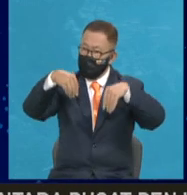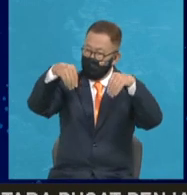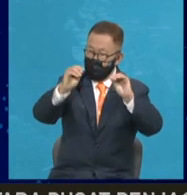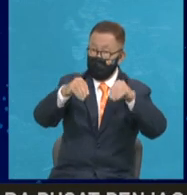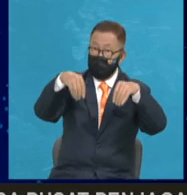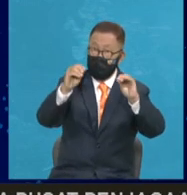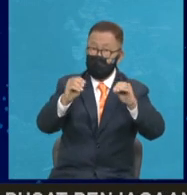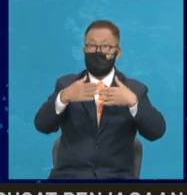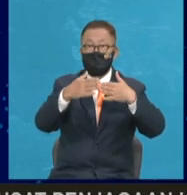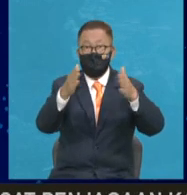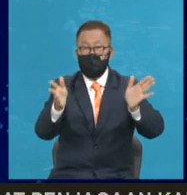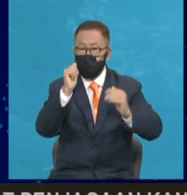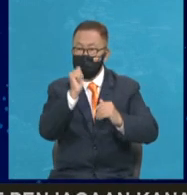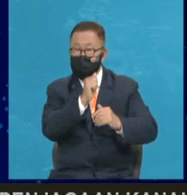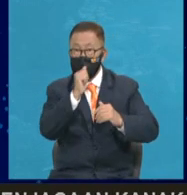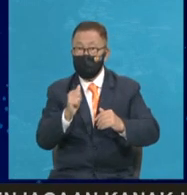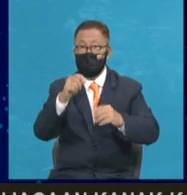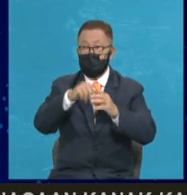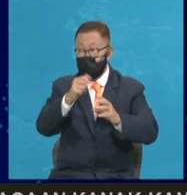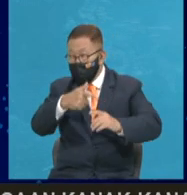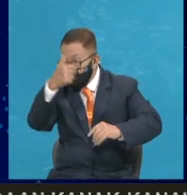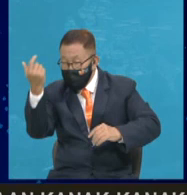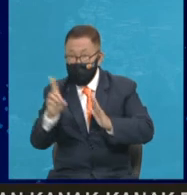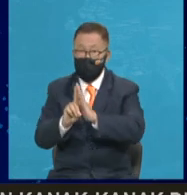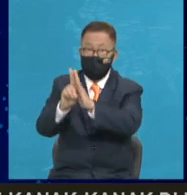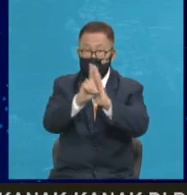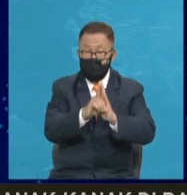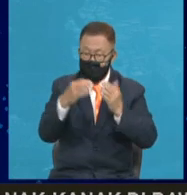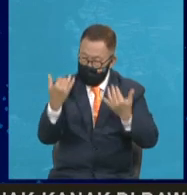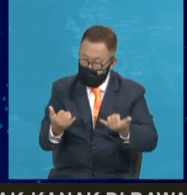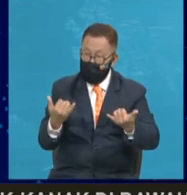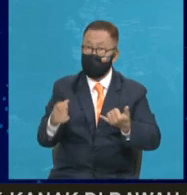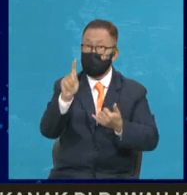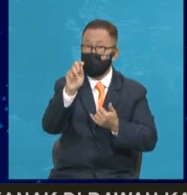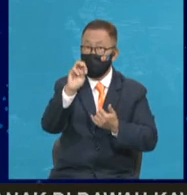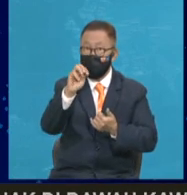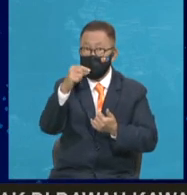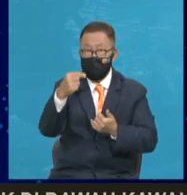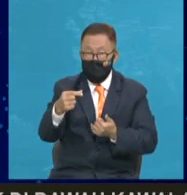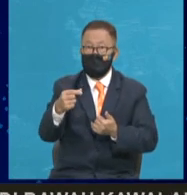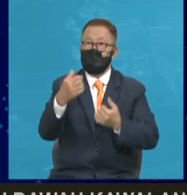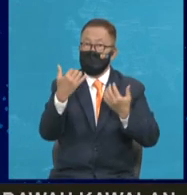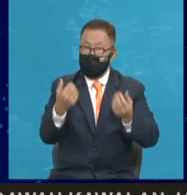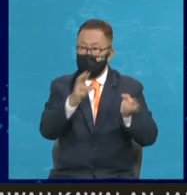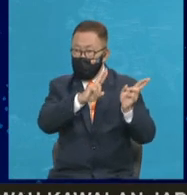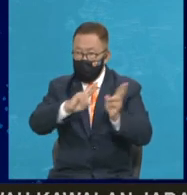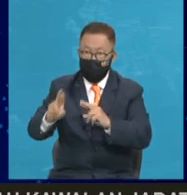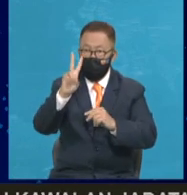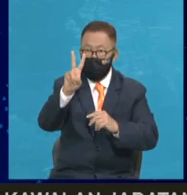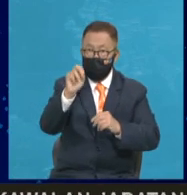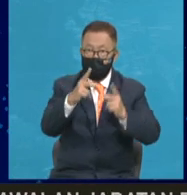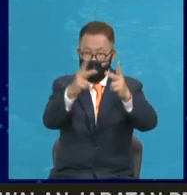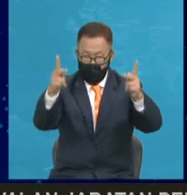juadah berbuka puasa seperti di daerah lain daerah Tempurung menyediakan 20 petak jualan bagi para